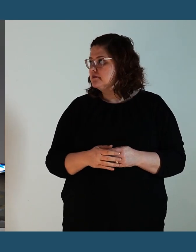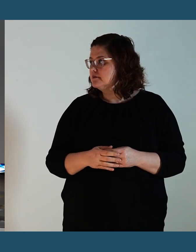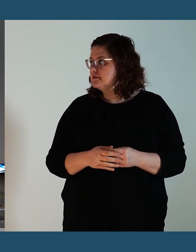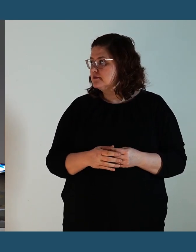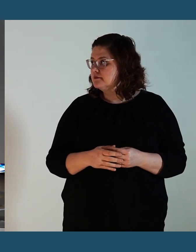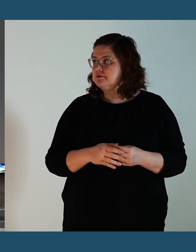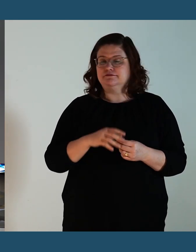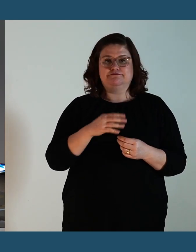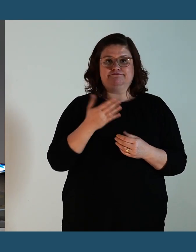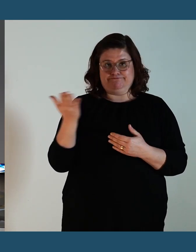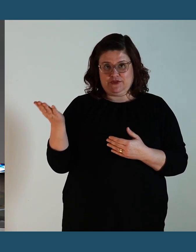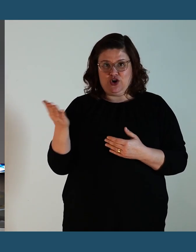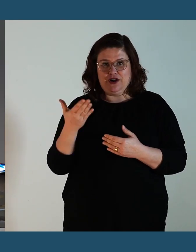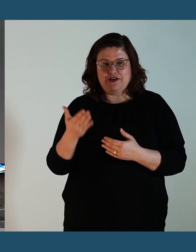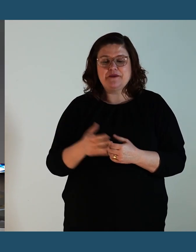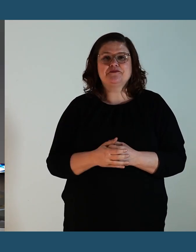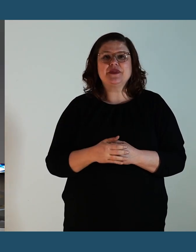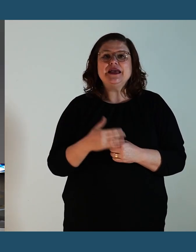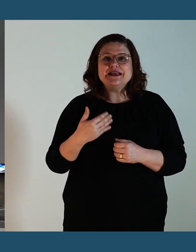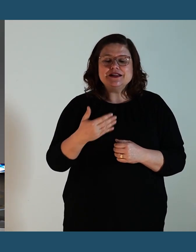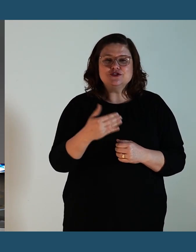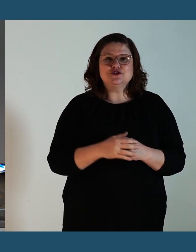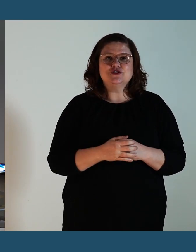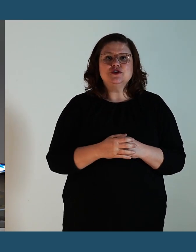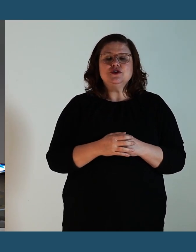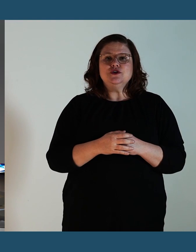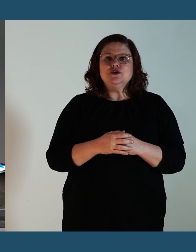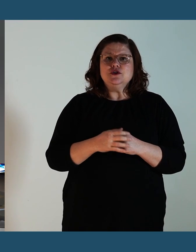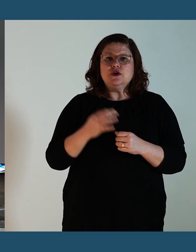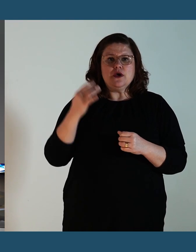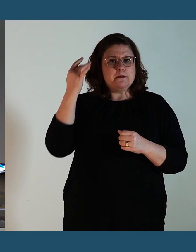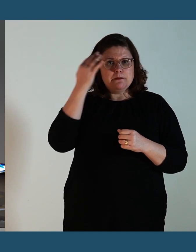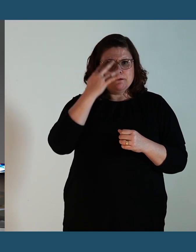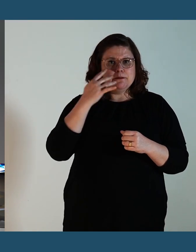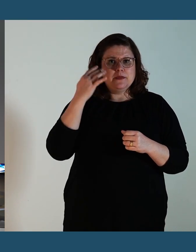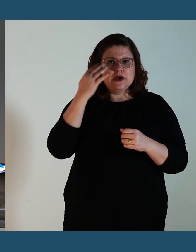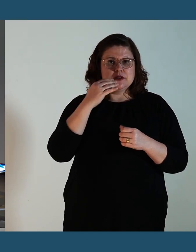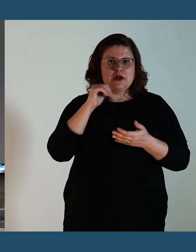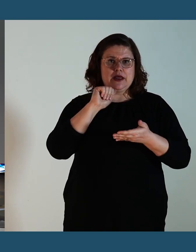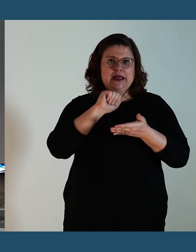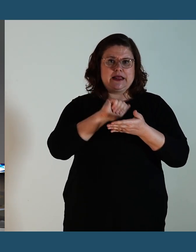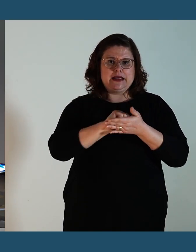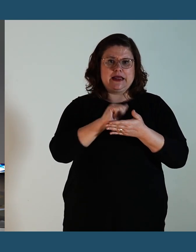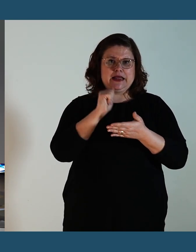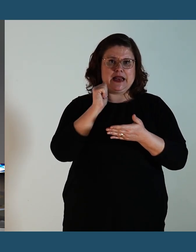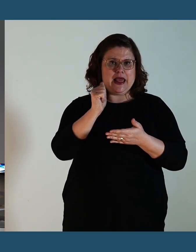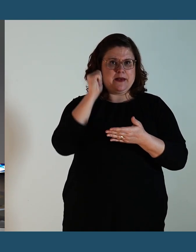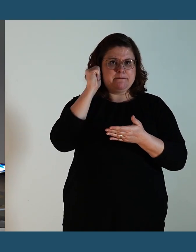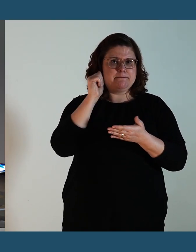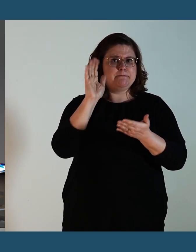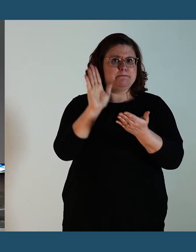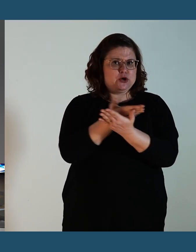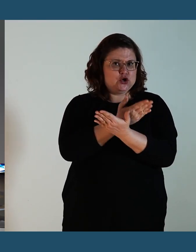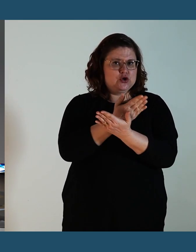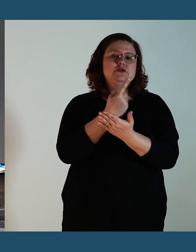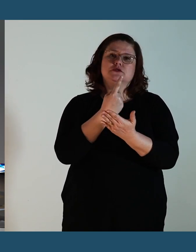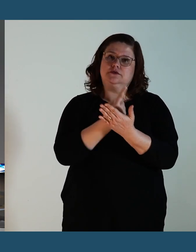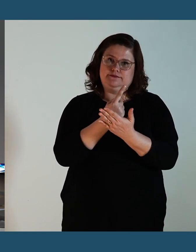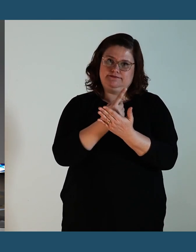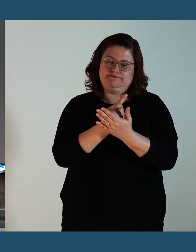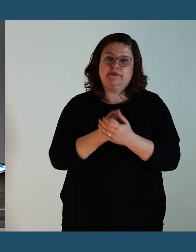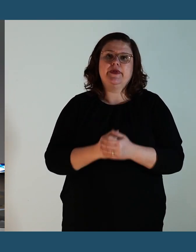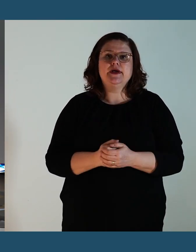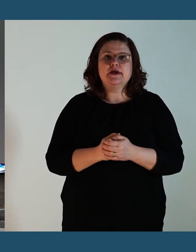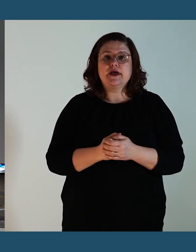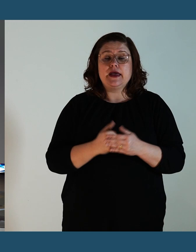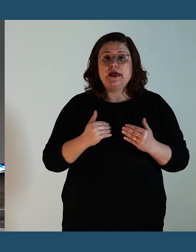Pihla, ole hyvä. Kiitoksia. Mä pidän erityisen tärkeänä nimenomaan tämän stigman poistamista, mikä nousi tässä esille. Ja Mun mielestä